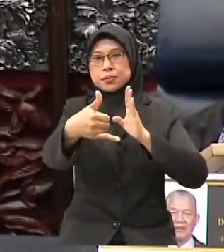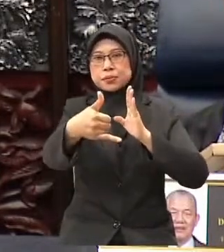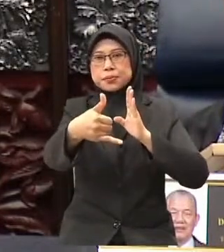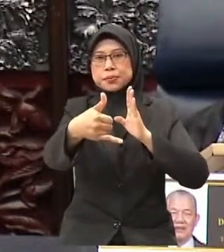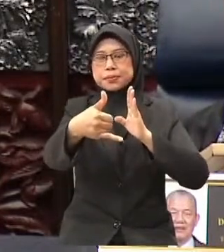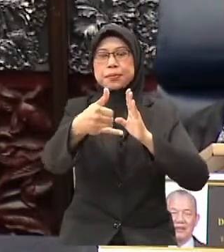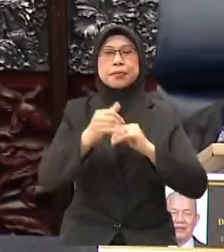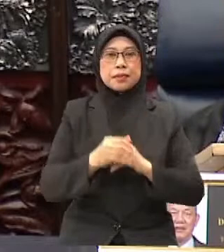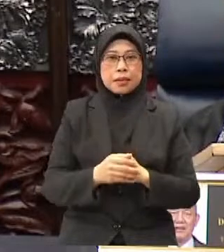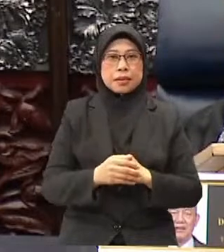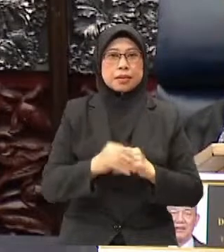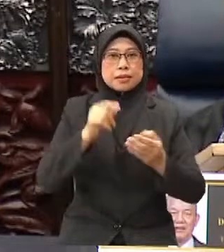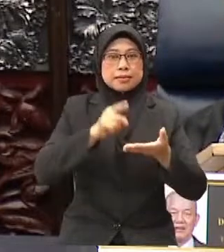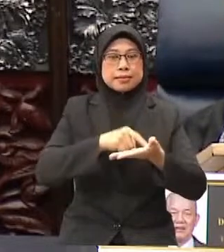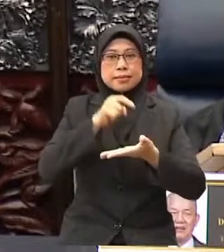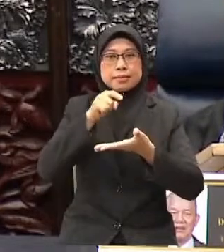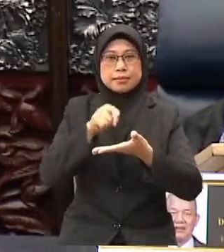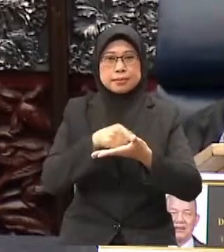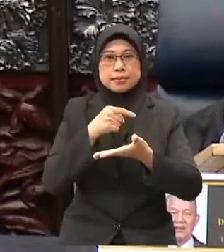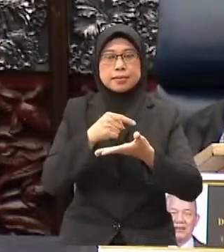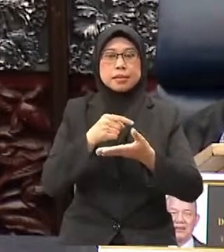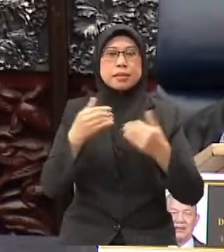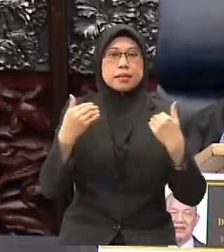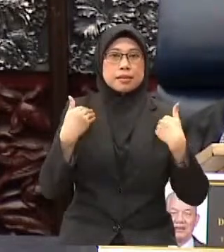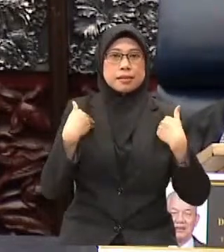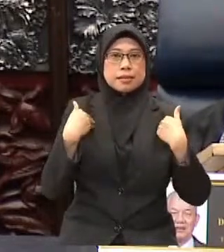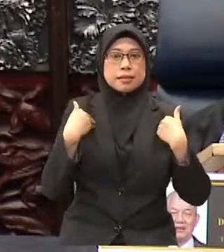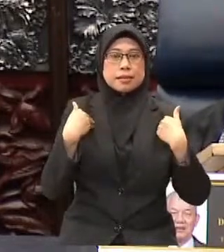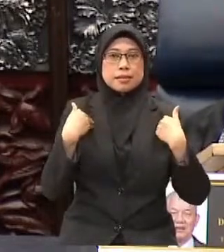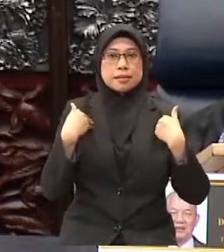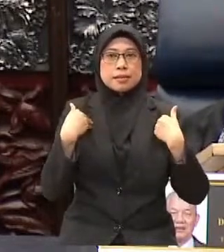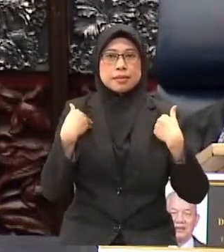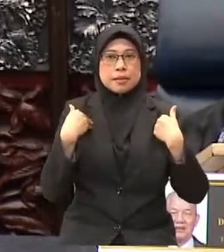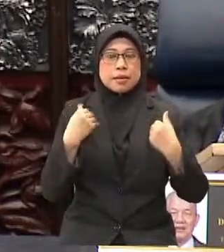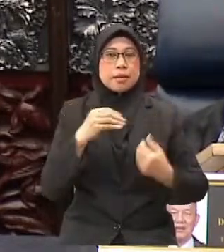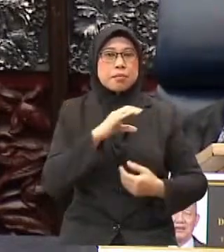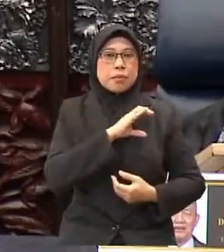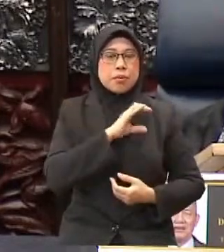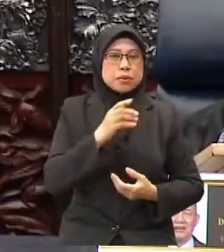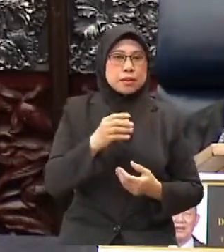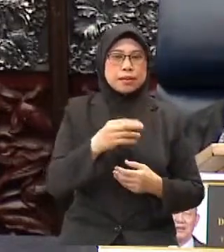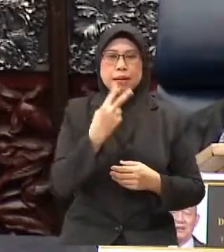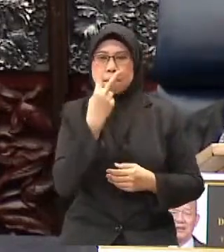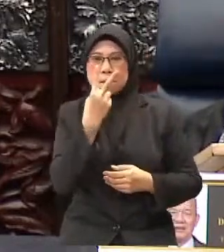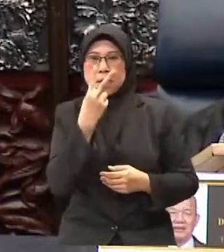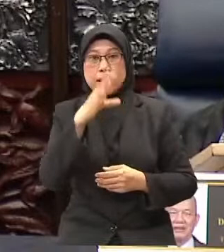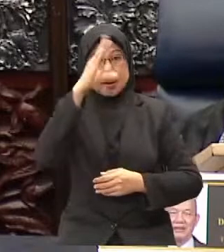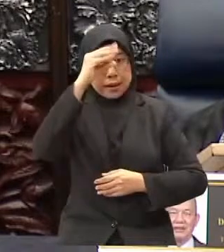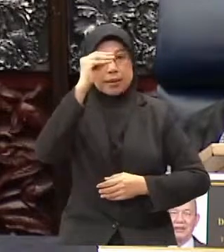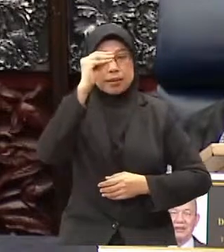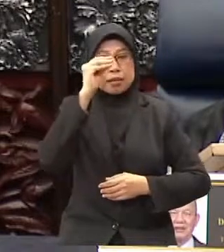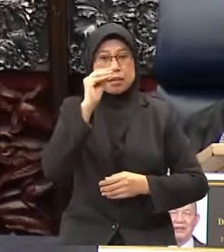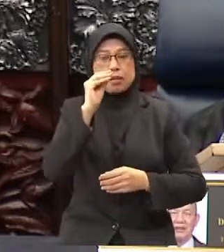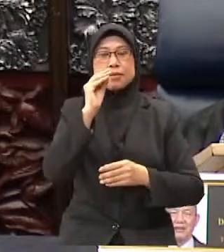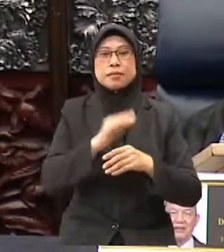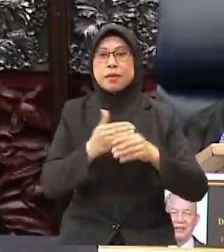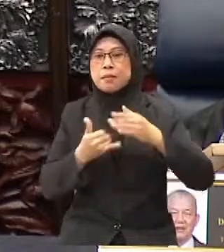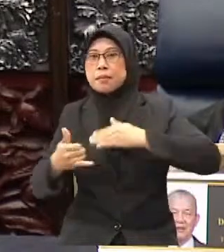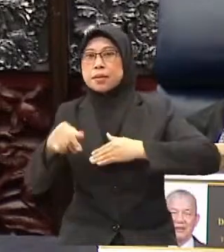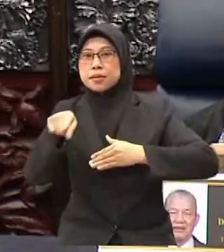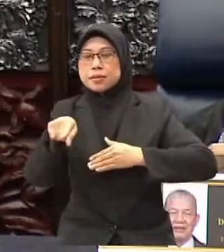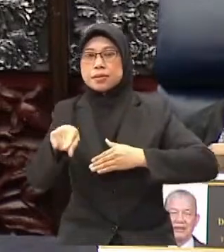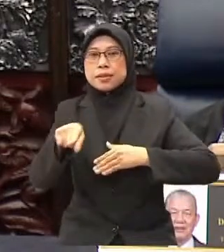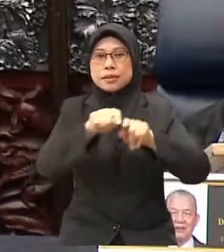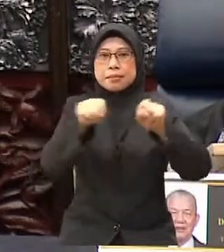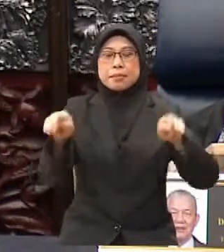ada kadangkala ada juga anggota-anggota yang kalau nampak ada penumpang lelaki berada dalam k kita memberikan teguran dan